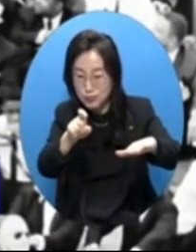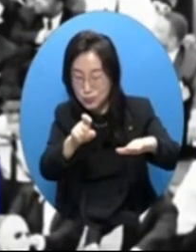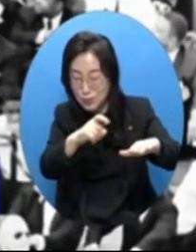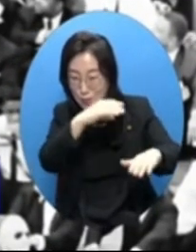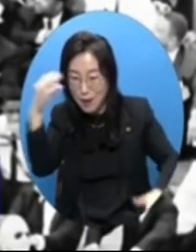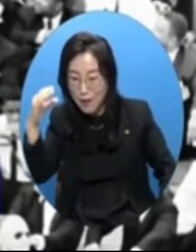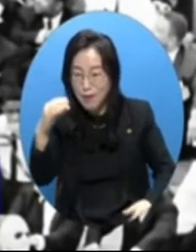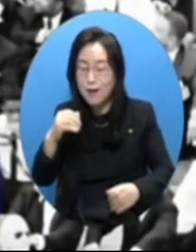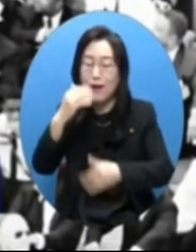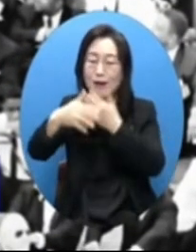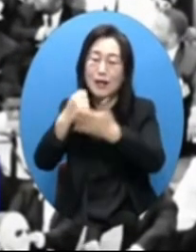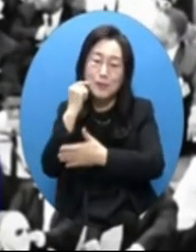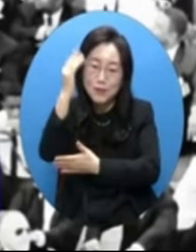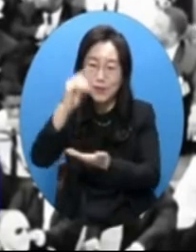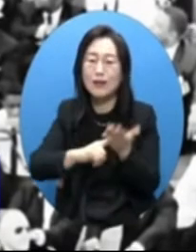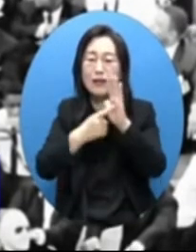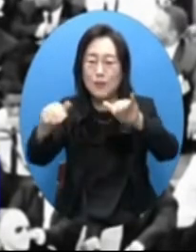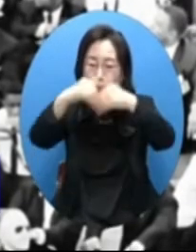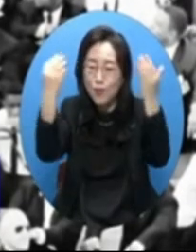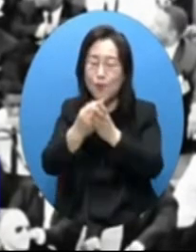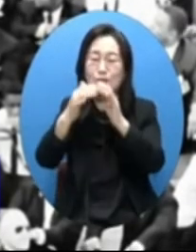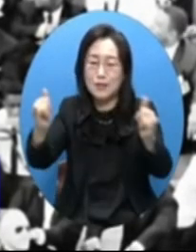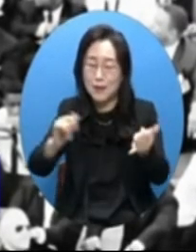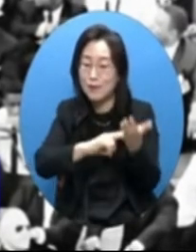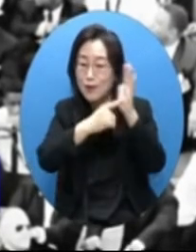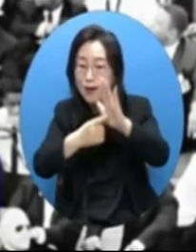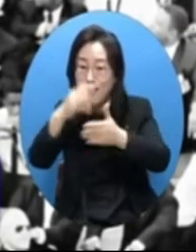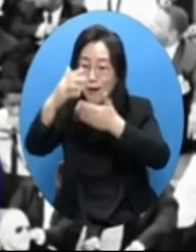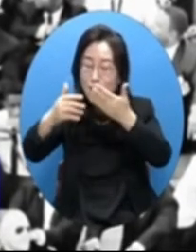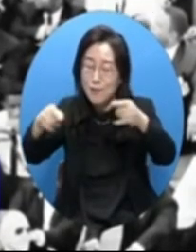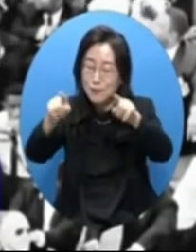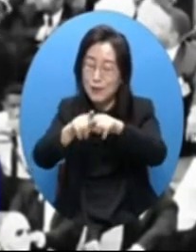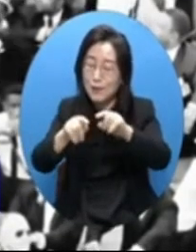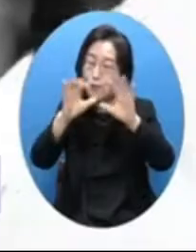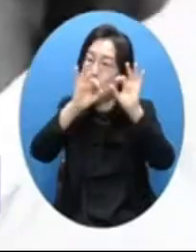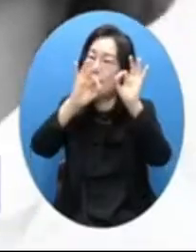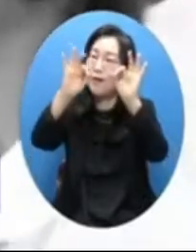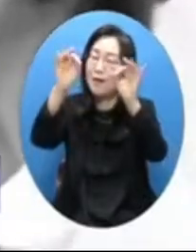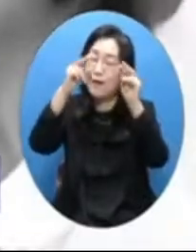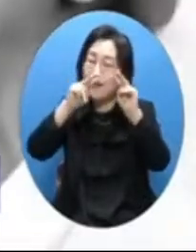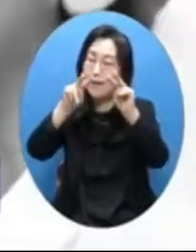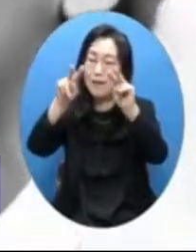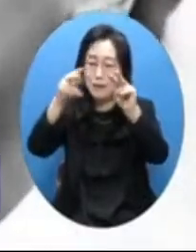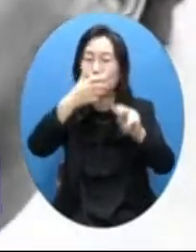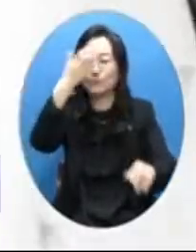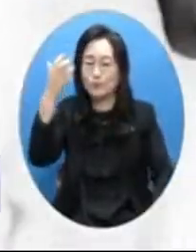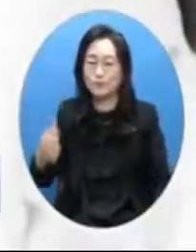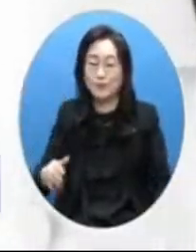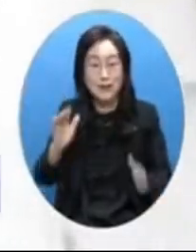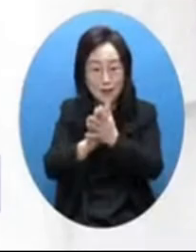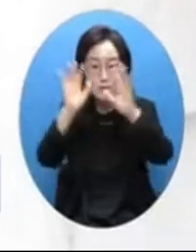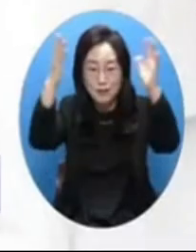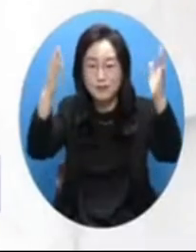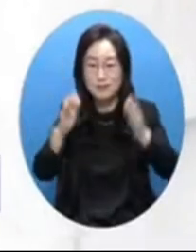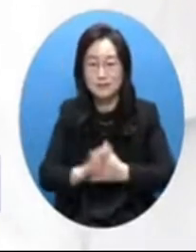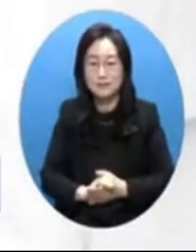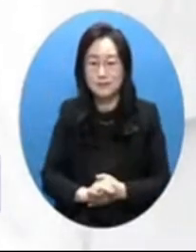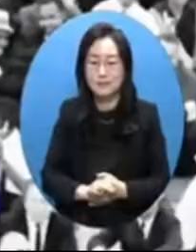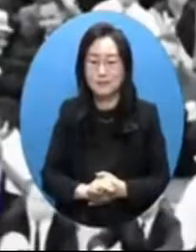하나님의 영광이 나타나 모든 사람이 함께 그 광경을 지켜보는 꿈입니다 할렐루야